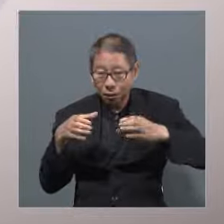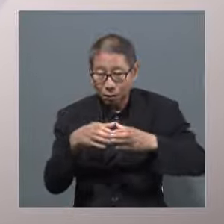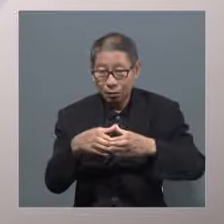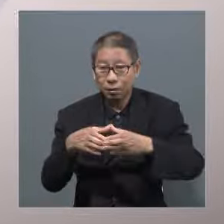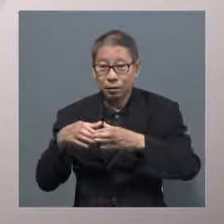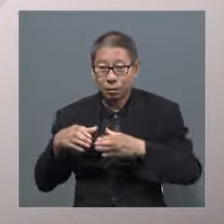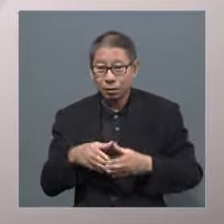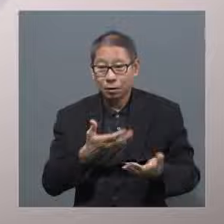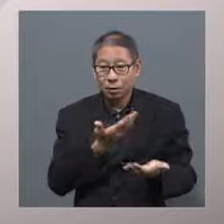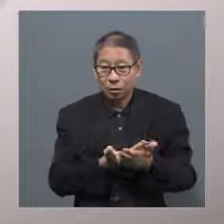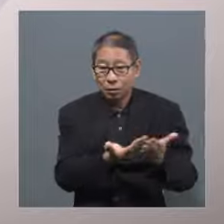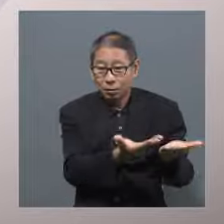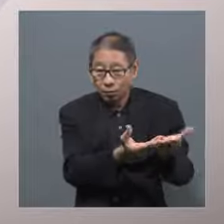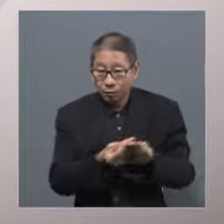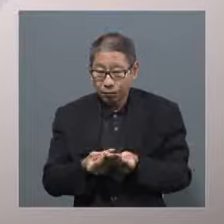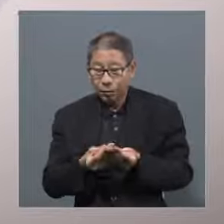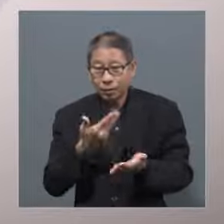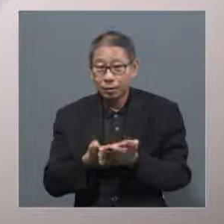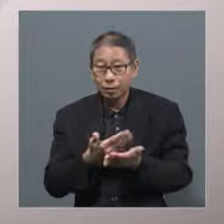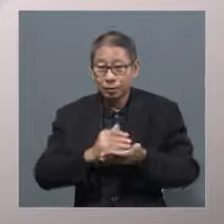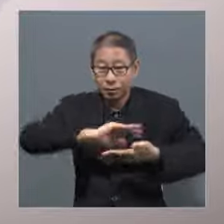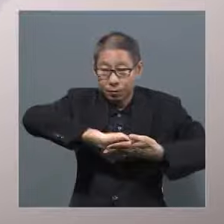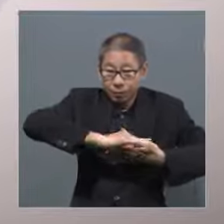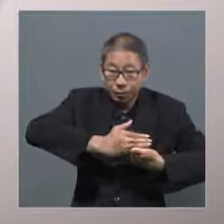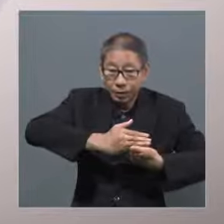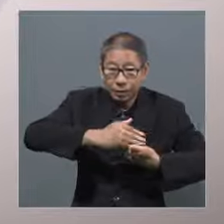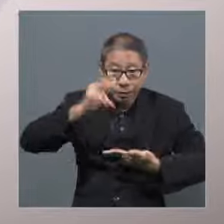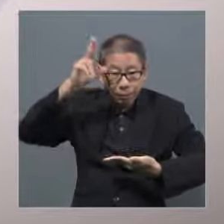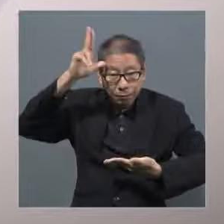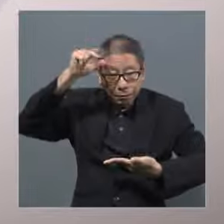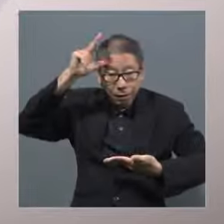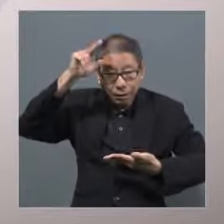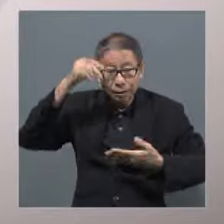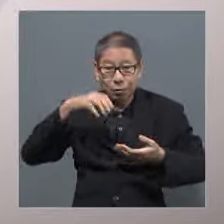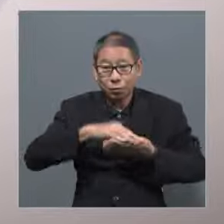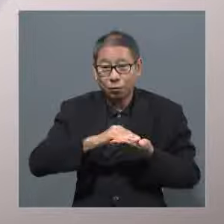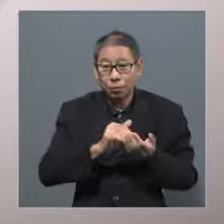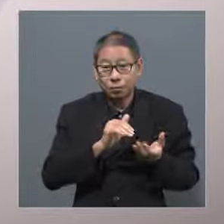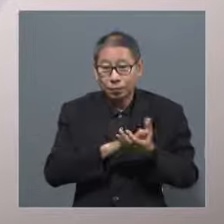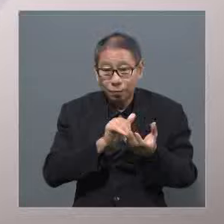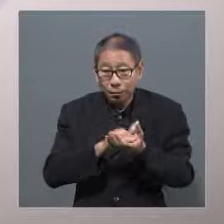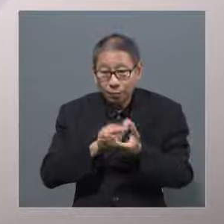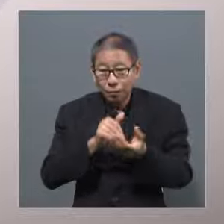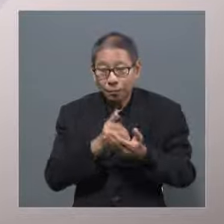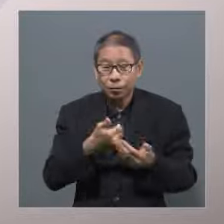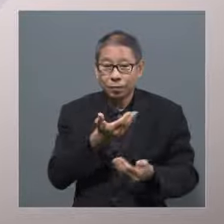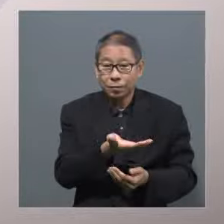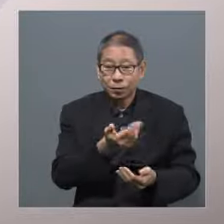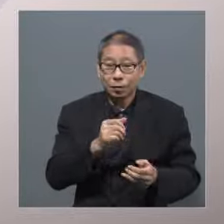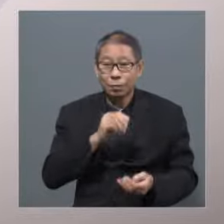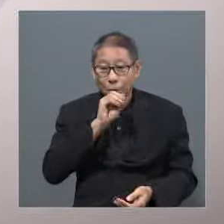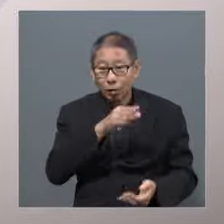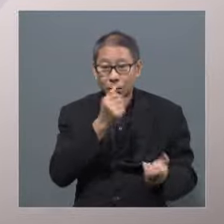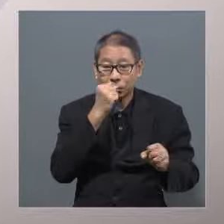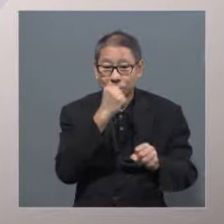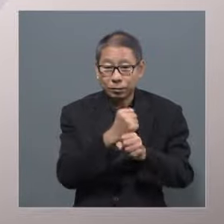พฤติกรรมรับและโอนเงินจากบัญชีคือบัญชีม้าที่เป็นเว็บพนันเนี่ยนะครับพร้อมเรียกร้องให้ดำเนินคดีกับตำรวจ